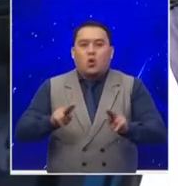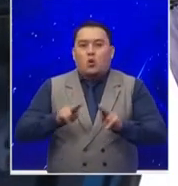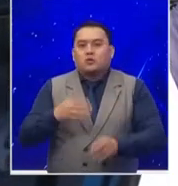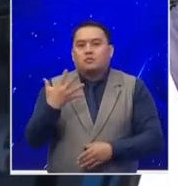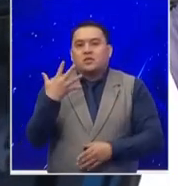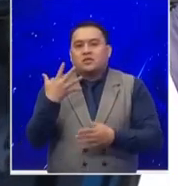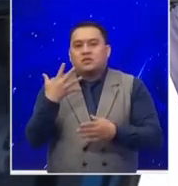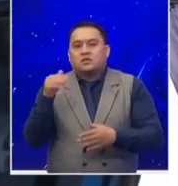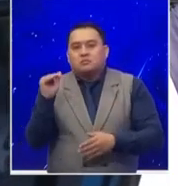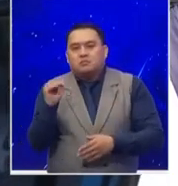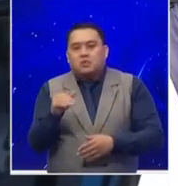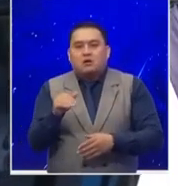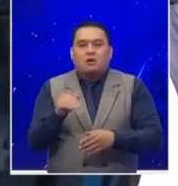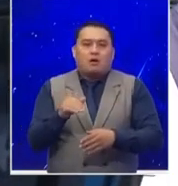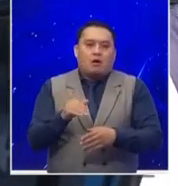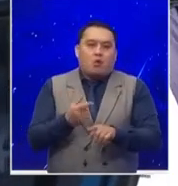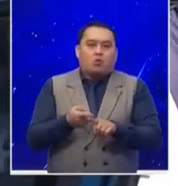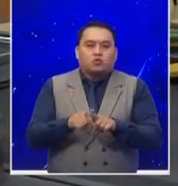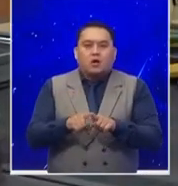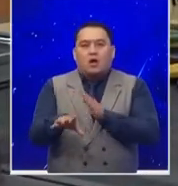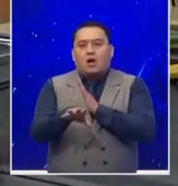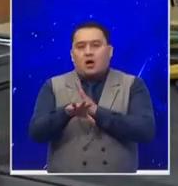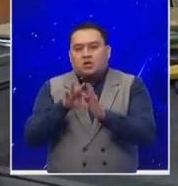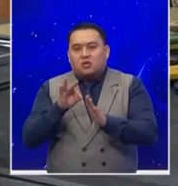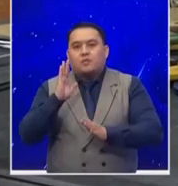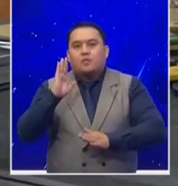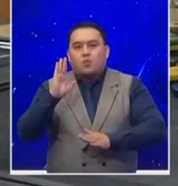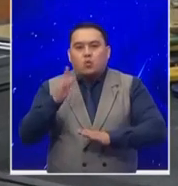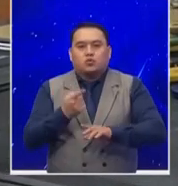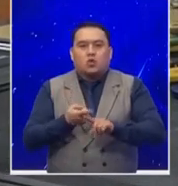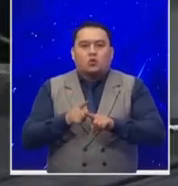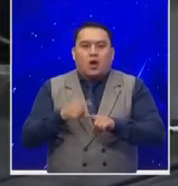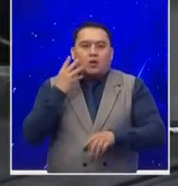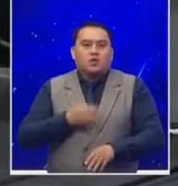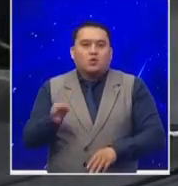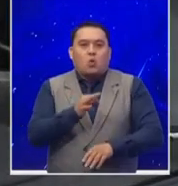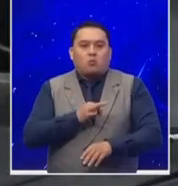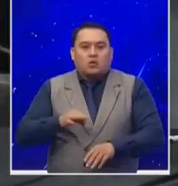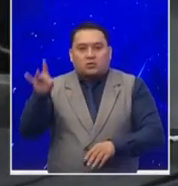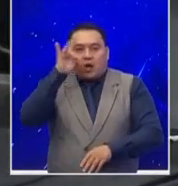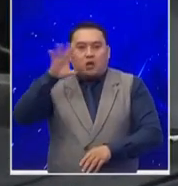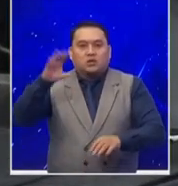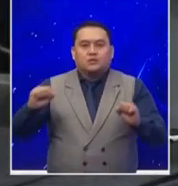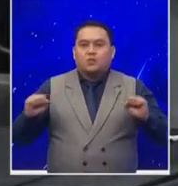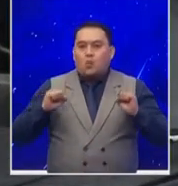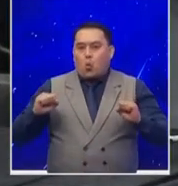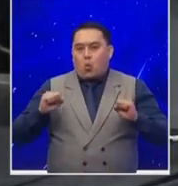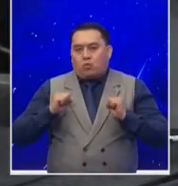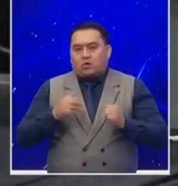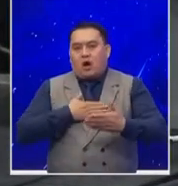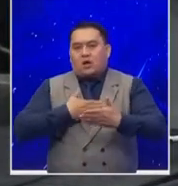5000-ге жуық азамат дәл осы күні өз таңдауын жасамақ. Сондай-ақ жетісу жерінен шыққан атақты спортшылар да